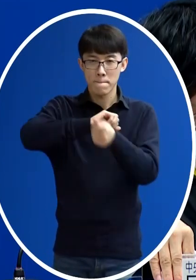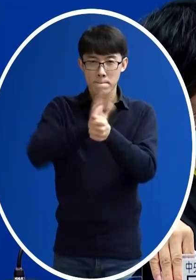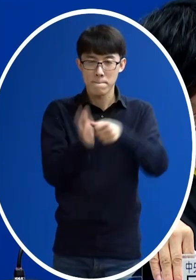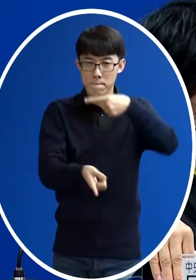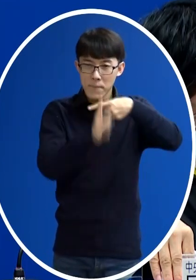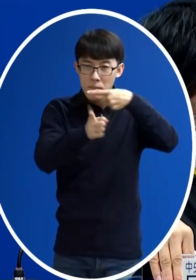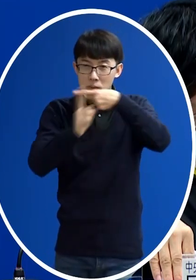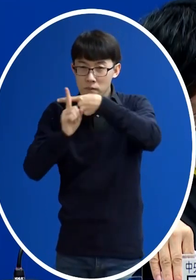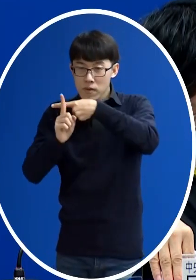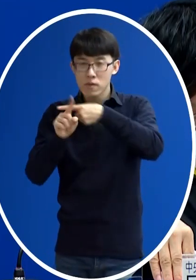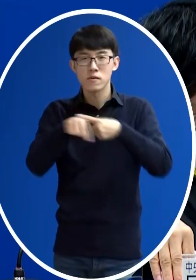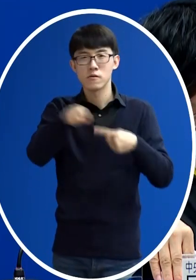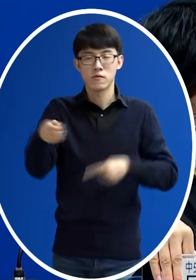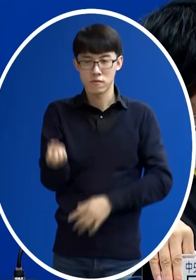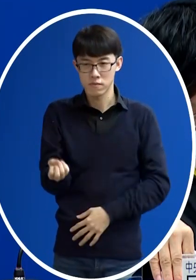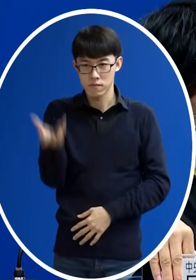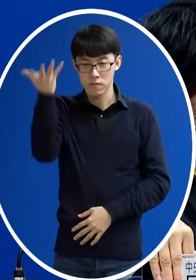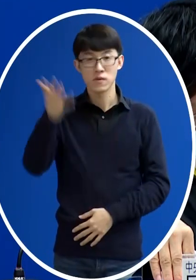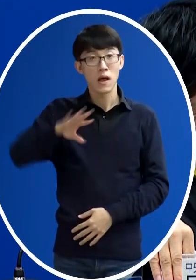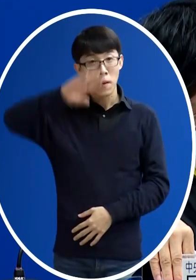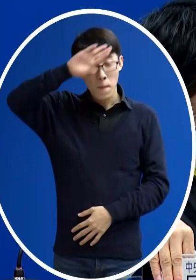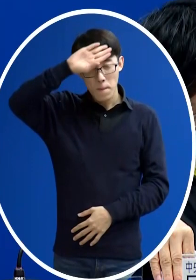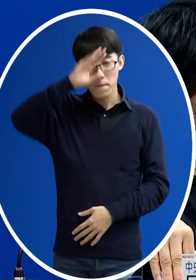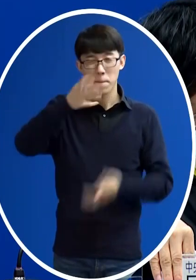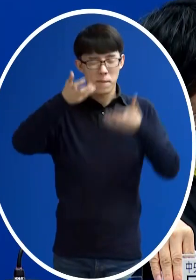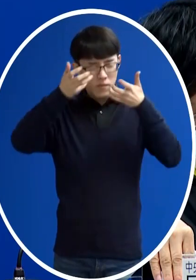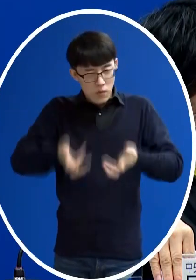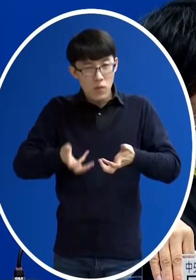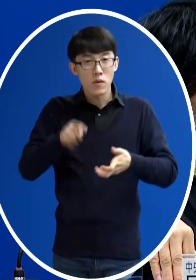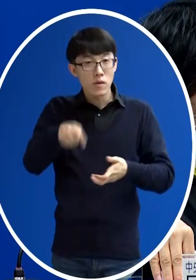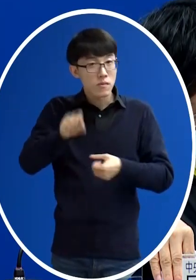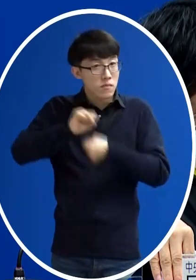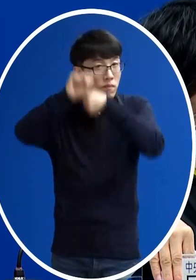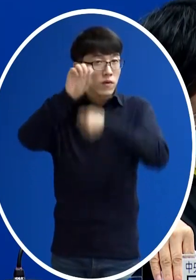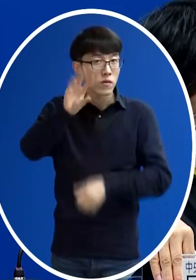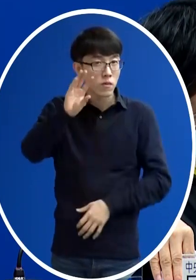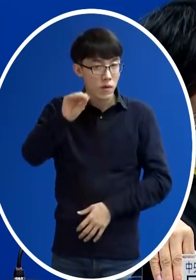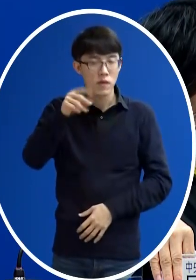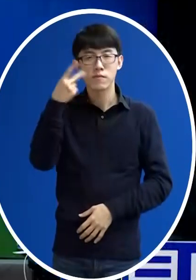于说重症是不是有增加，这个还有待进一步的分析。